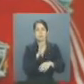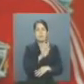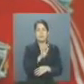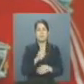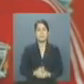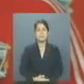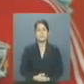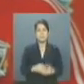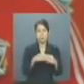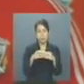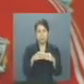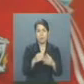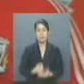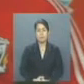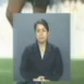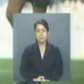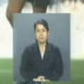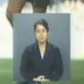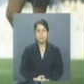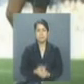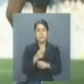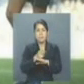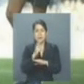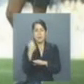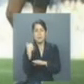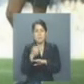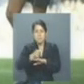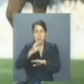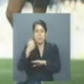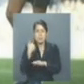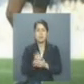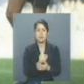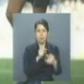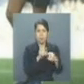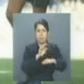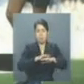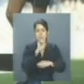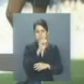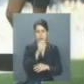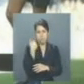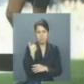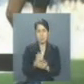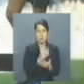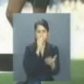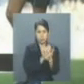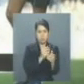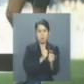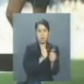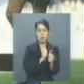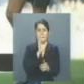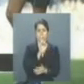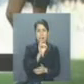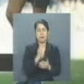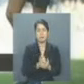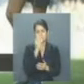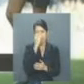พูลทีมดังในศึกฟุตบอลอังกฤษนะครับจะต้องขาดหลุยส์ซัวเรสกองหน้าตัวสำคัญไปถึง8นัดหลังจากสมาคมฟุตบอลอังกฤษหรือ FA